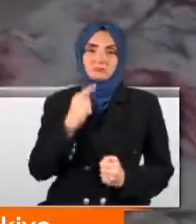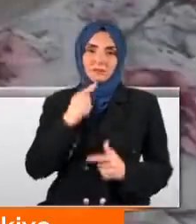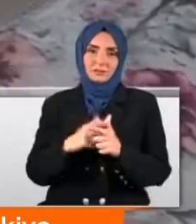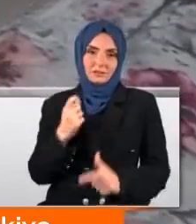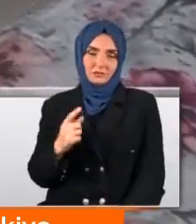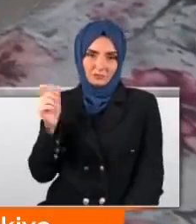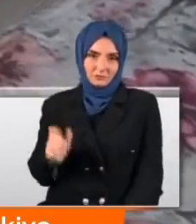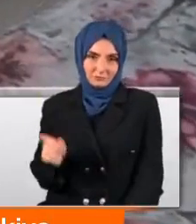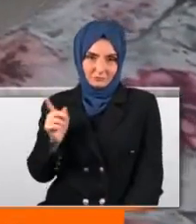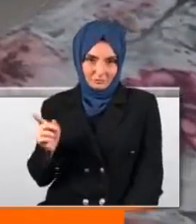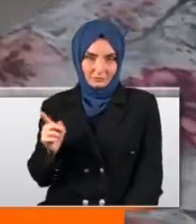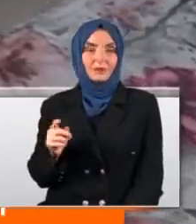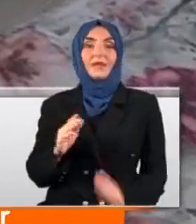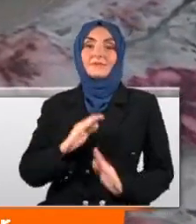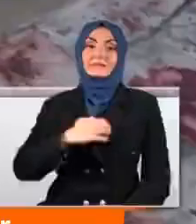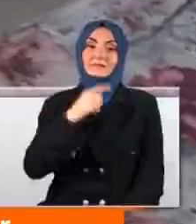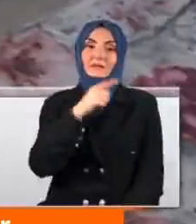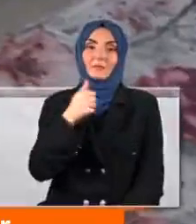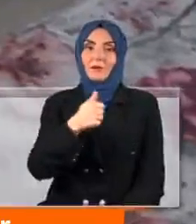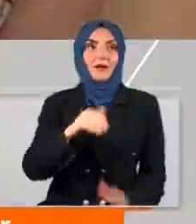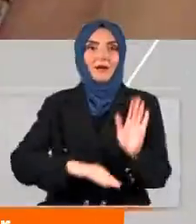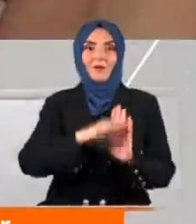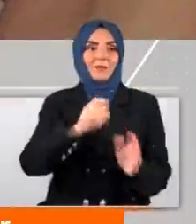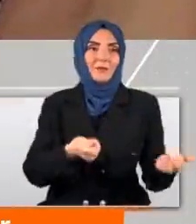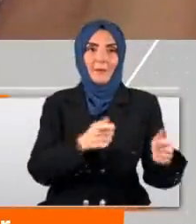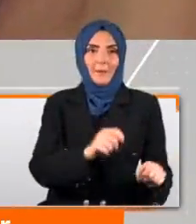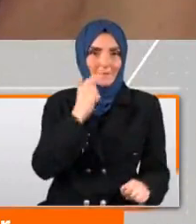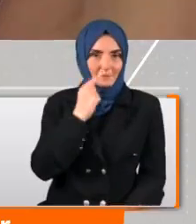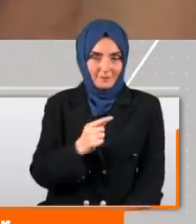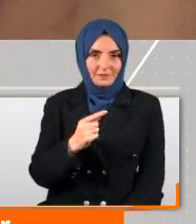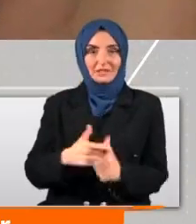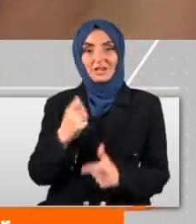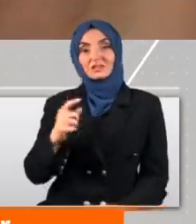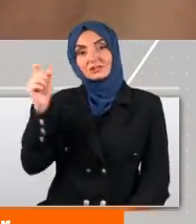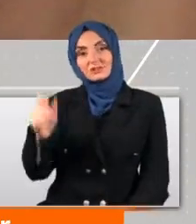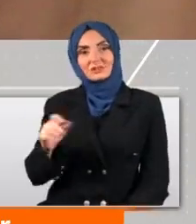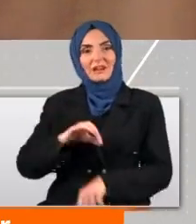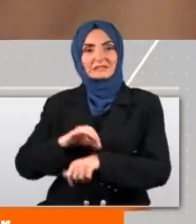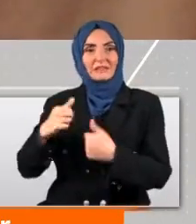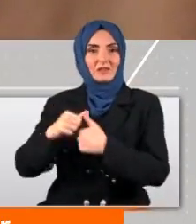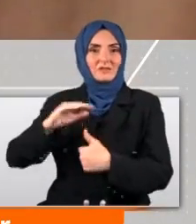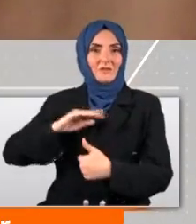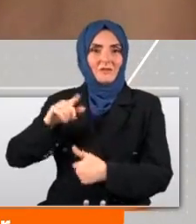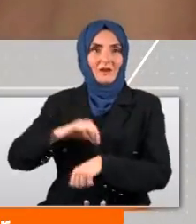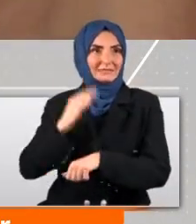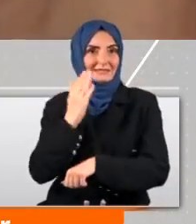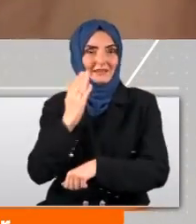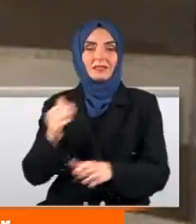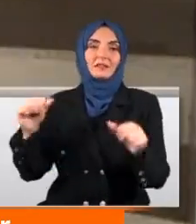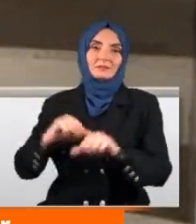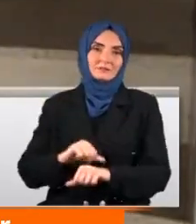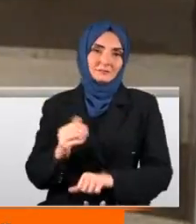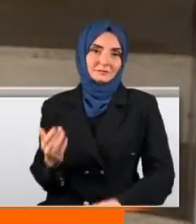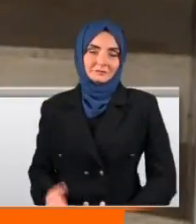kiracısının hasta olan eşinin hastaneye gitmesini engelledi Cuma günü indim mesela çıktım diye Ondan sonra da ağrım